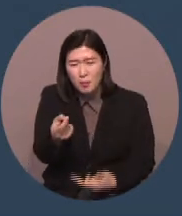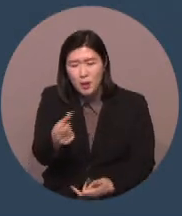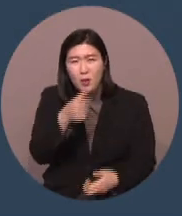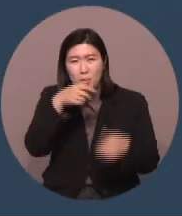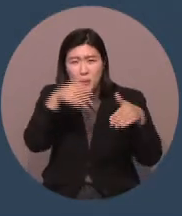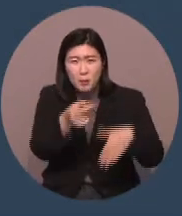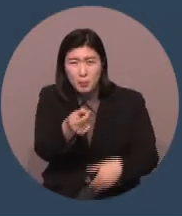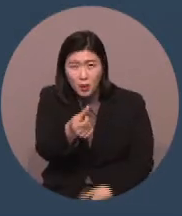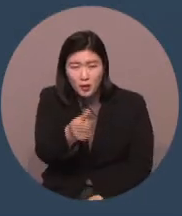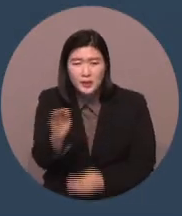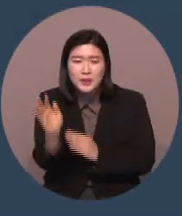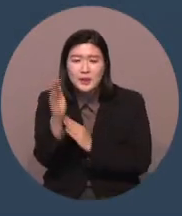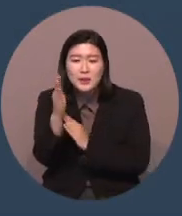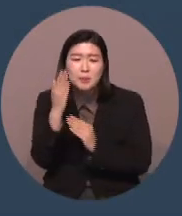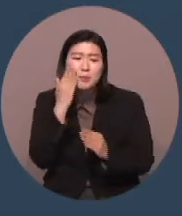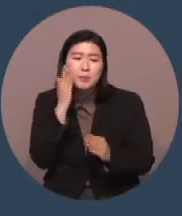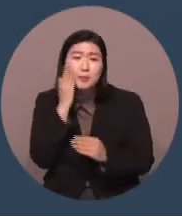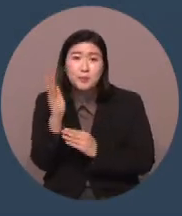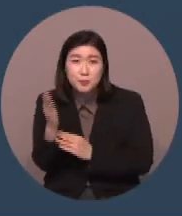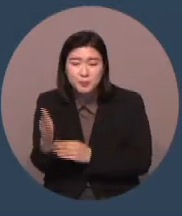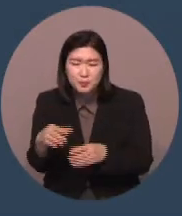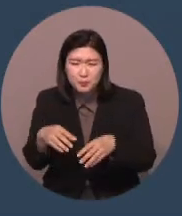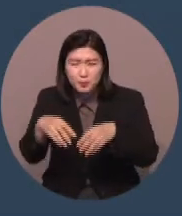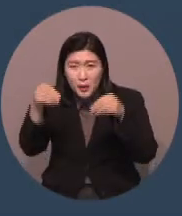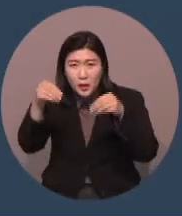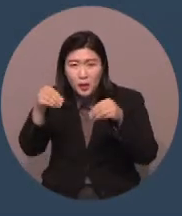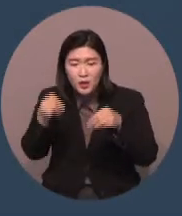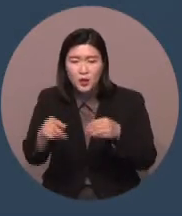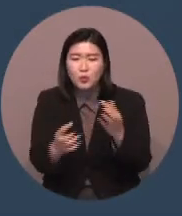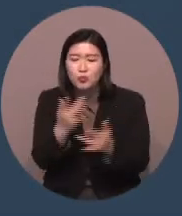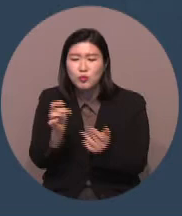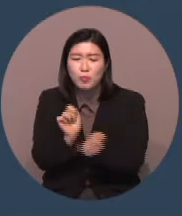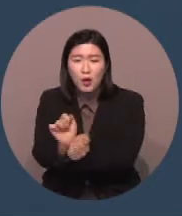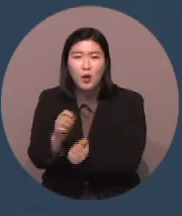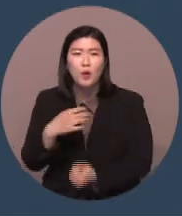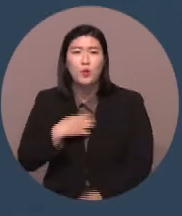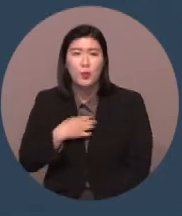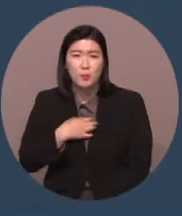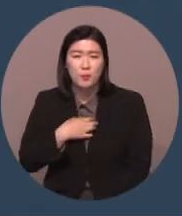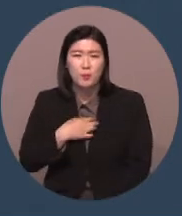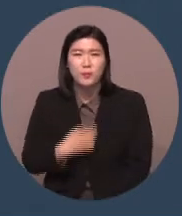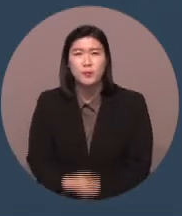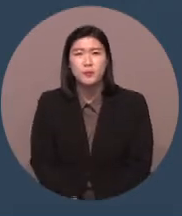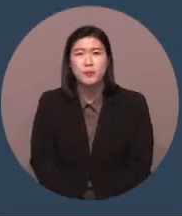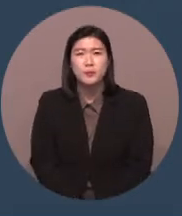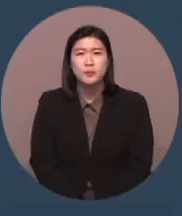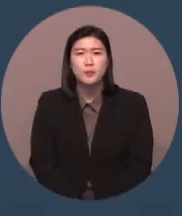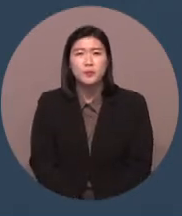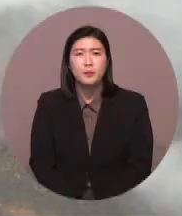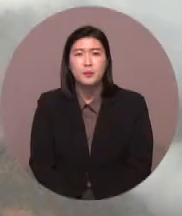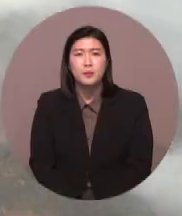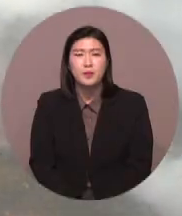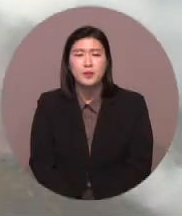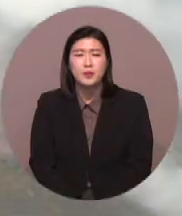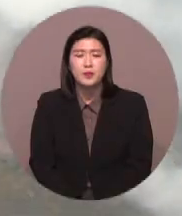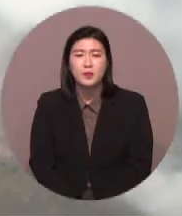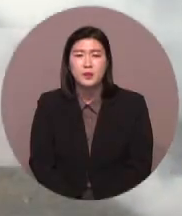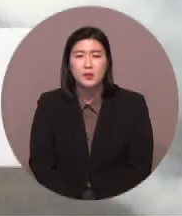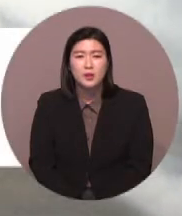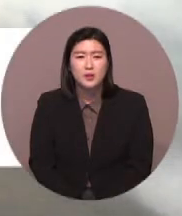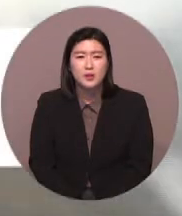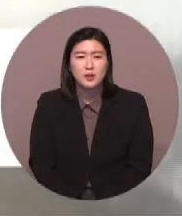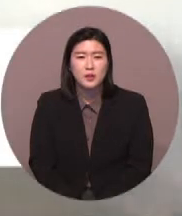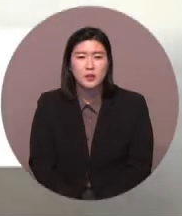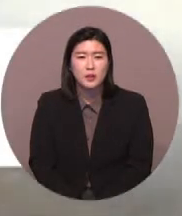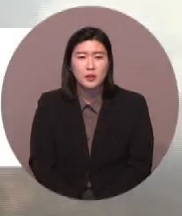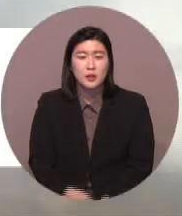불과해 나무와 잎들이 바짝 말라 화재에 취약하고 진화도 쉽지 않은 상황입니다. 봄철로 접어들면서